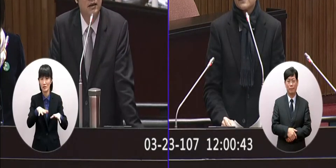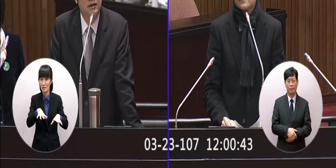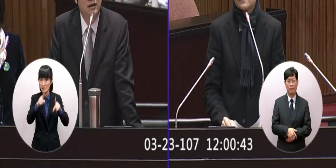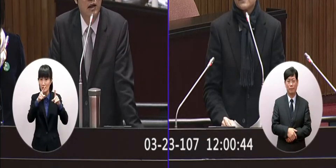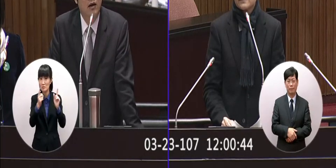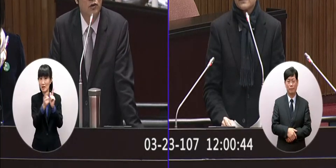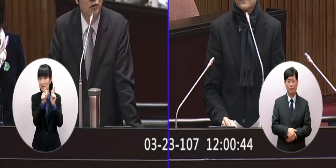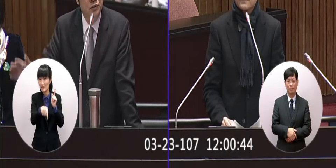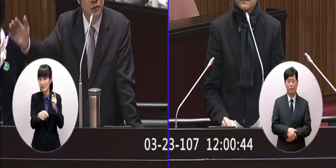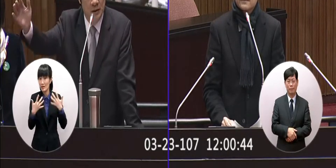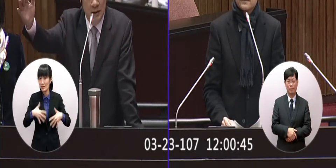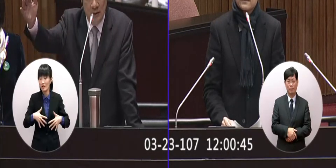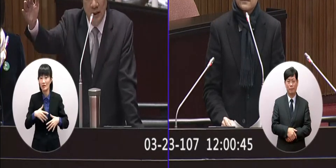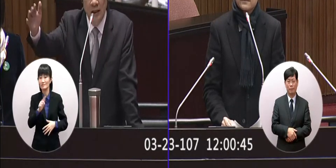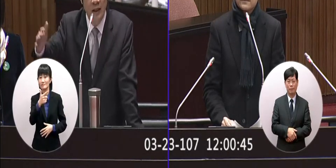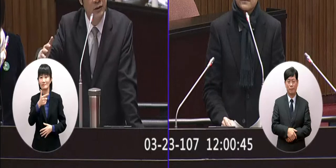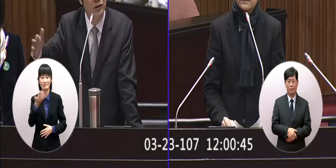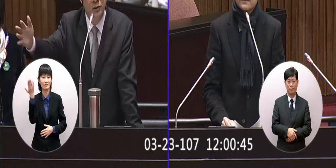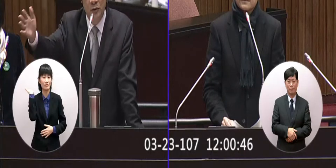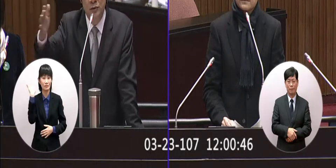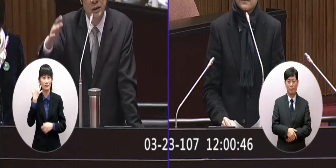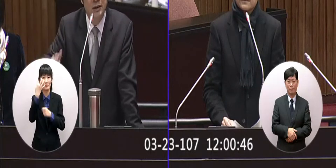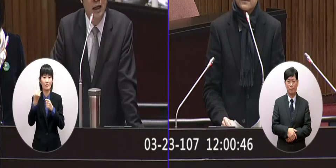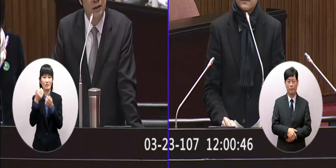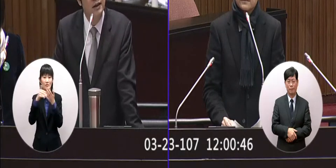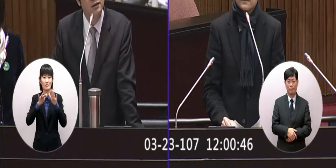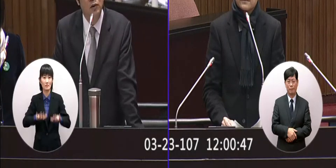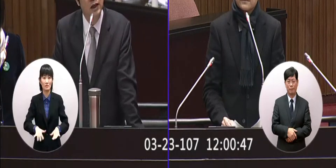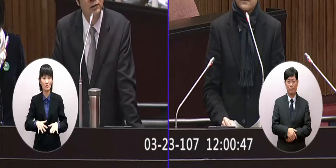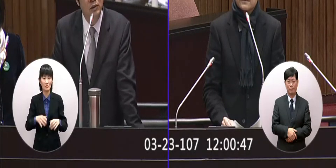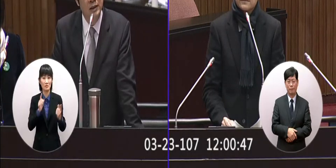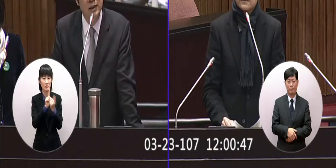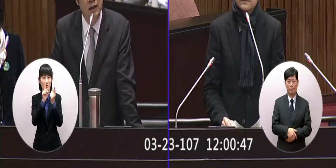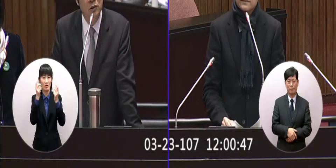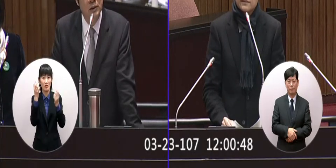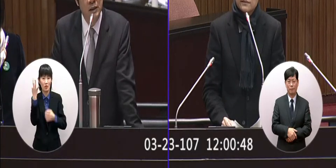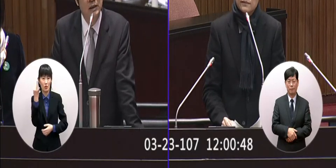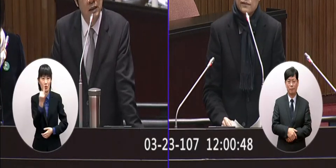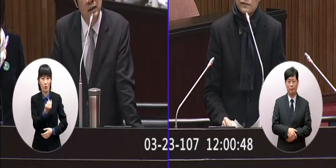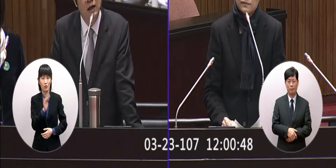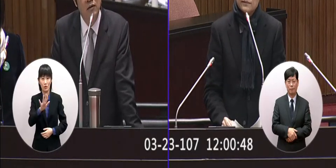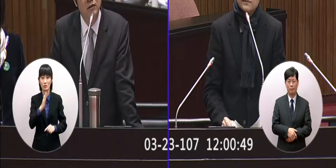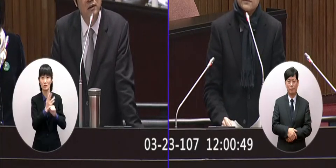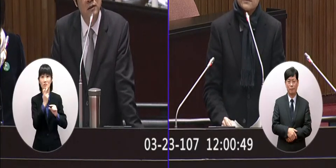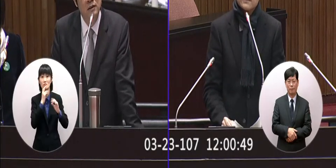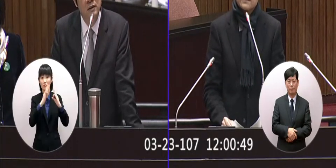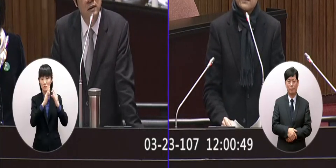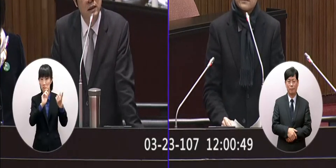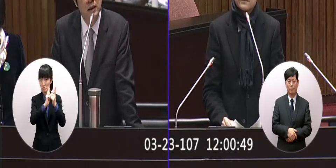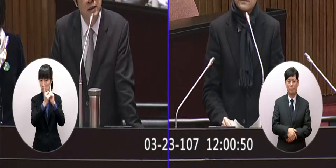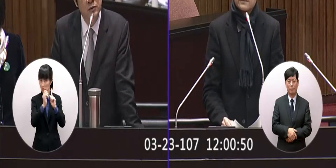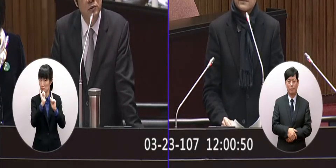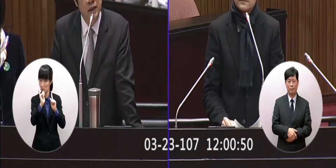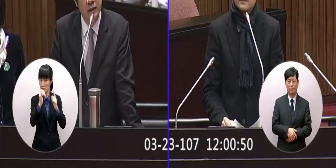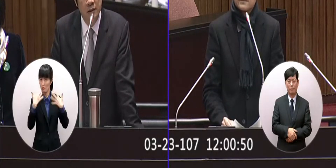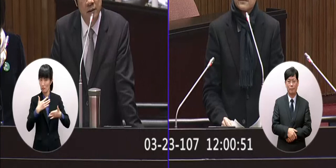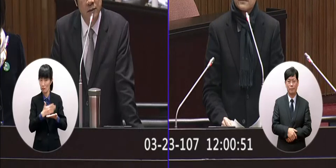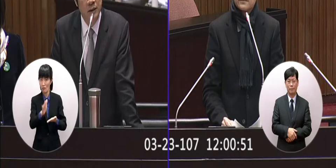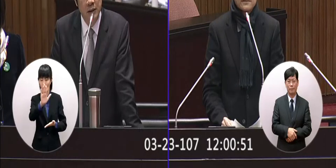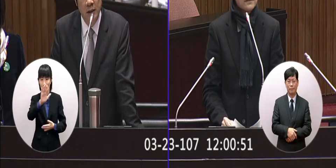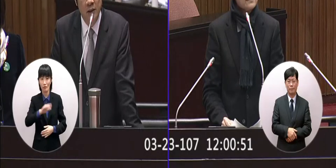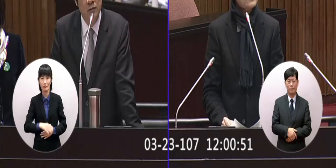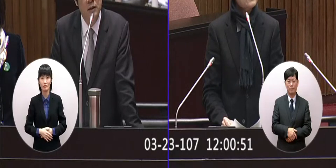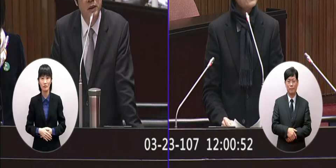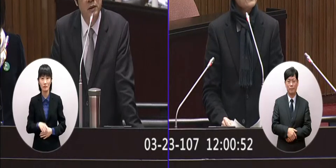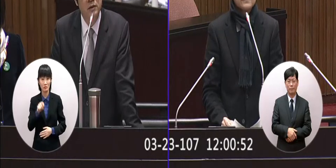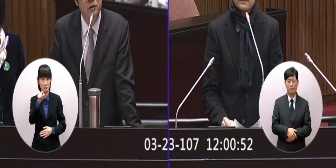次了。啊，过去历年来就有许多次的场合，但是我看中央银行都因应得很好。那杨总裁的